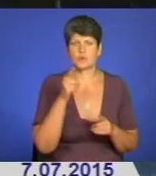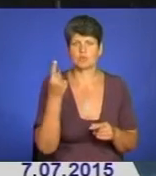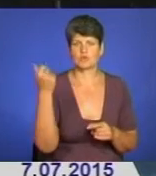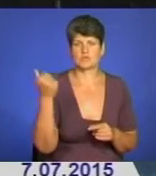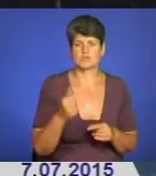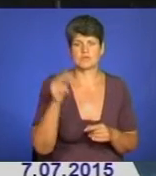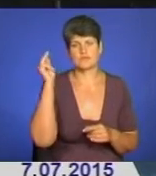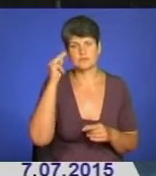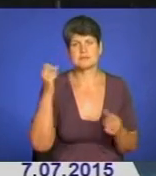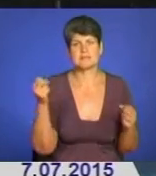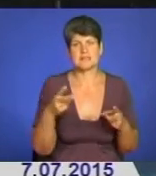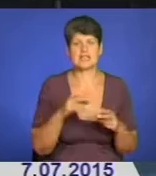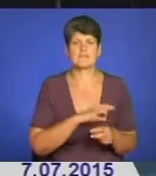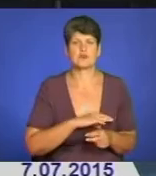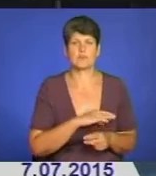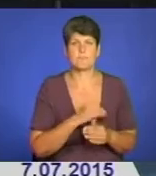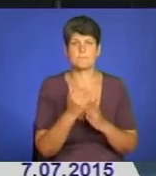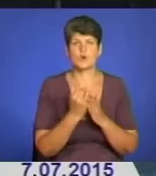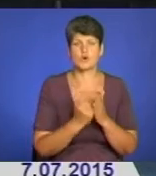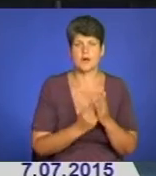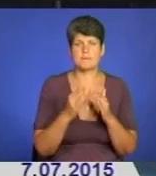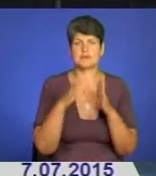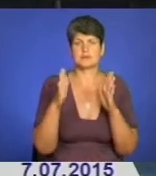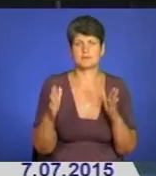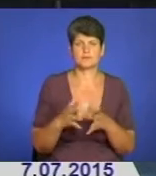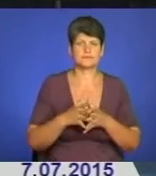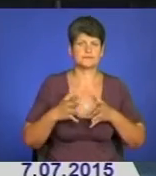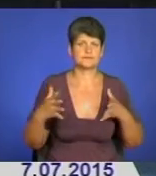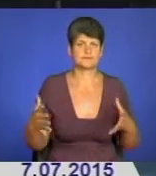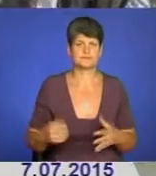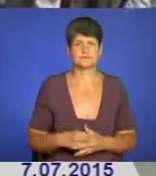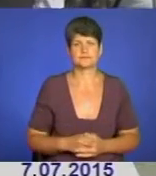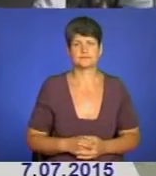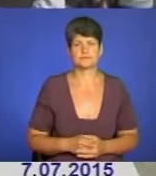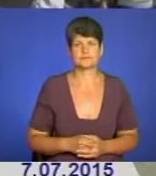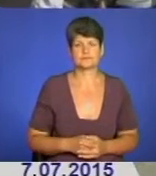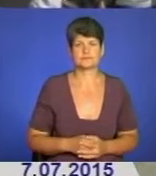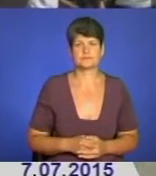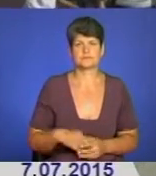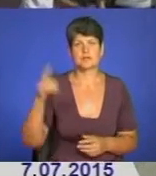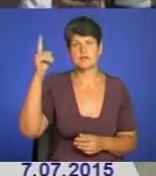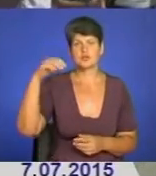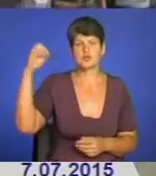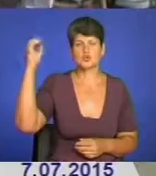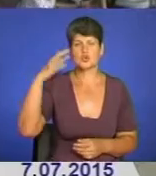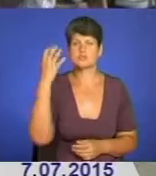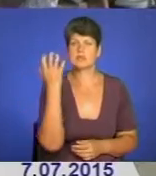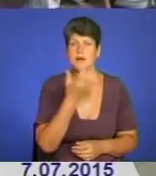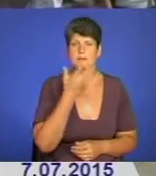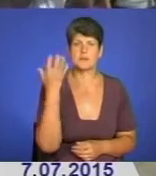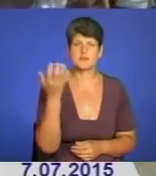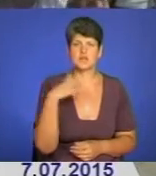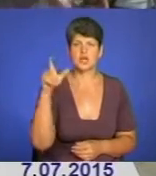навчатимуть спеціальні вихователі. Програма табору насичена. Детальніше про неї у сюжеті. Сонце пече,